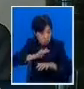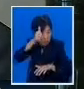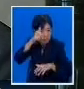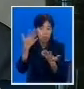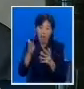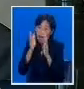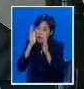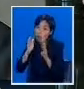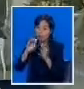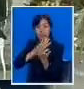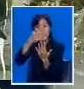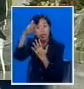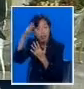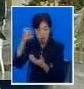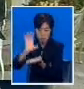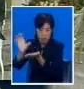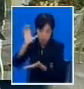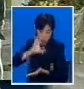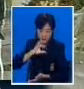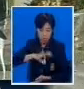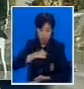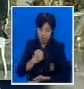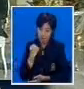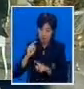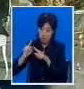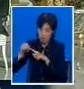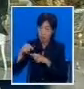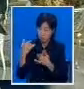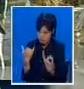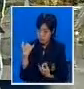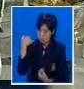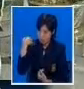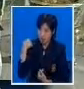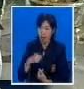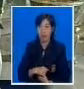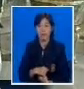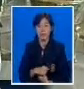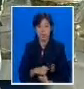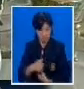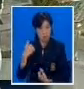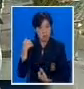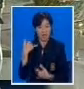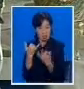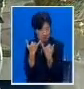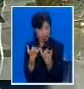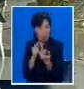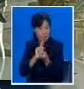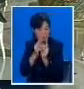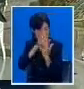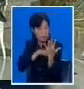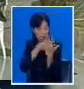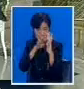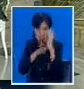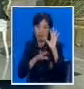นี่ยังอยู่ไหมครับ คือถามว่ายังอยู่ไหมก็คือขณะนี้ต้องกลับมาเป็นนโยบายสำคัญอีกครั้งนึงนะครับ